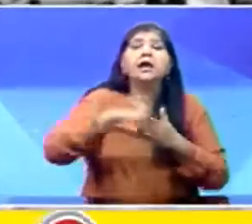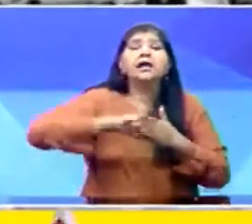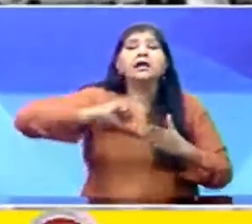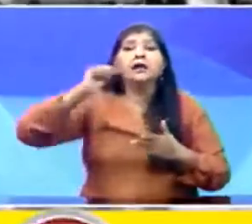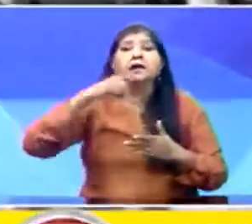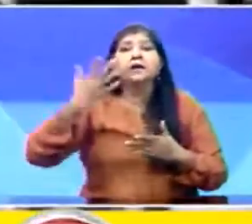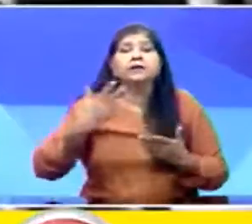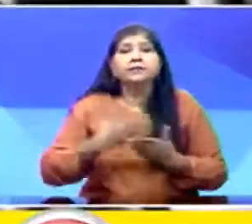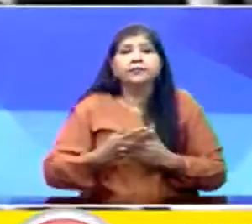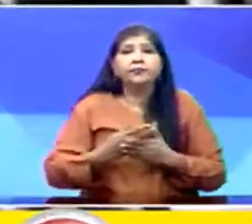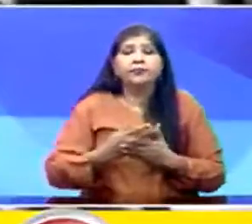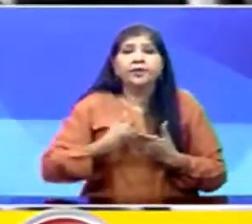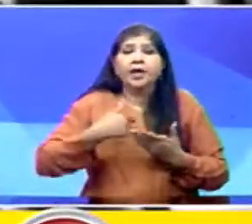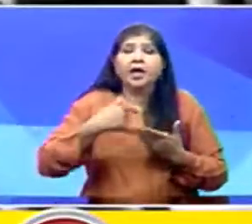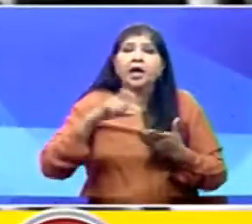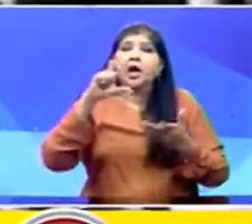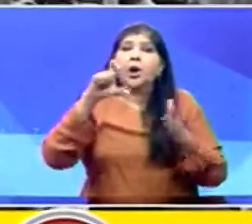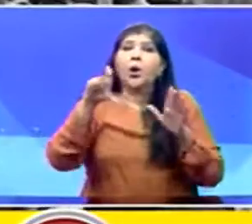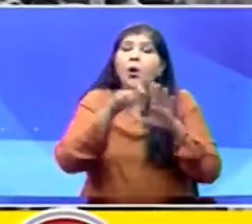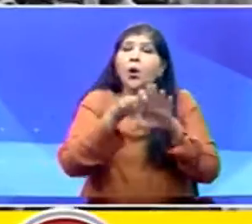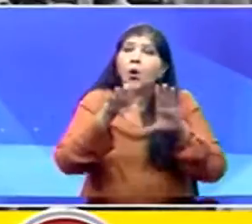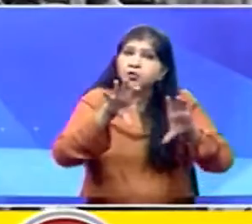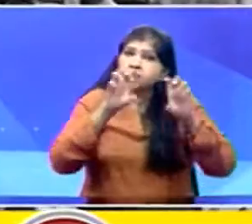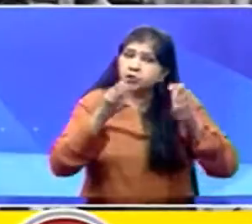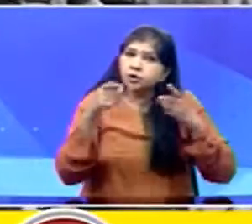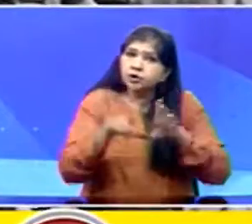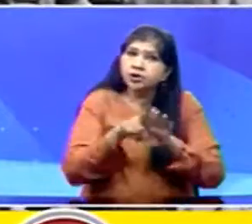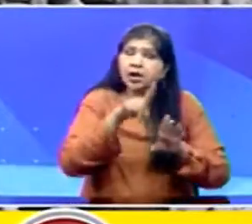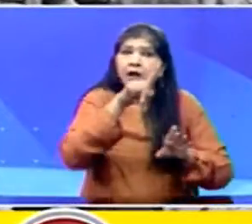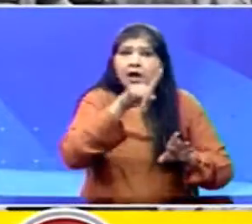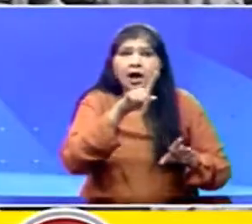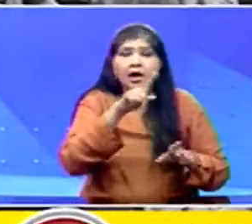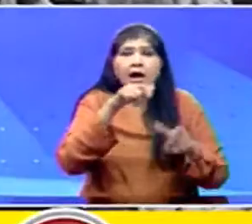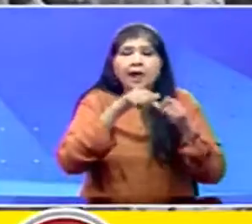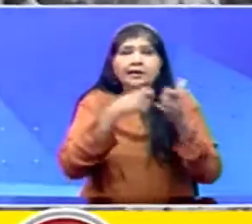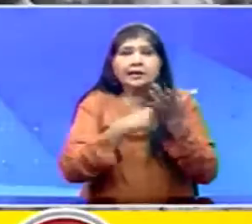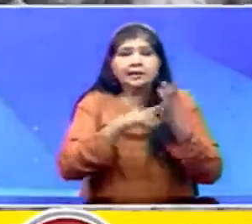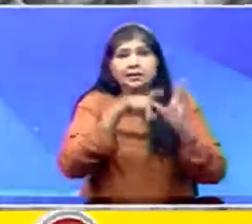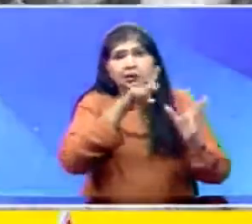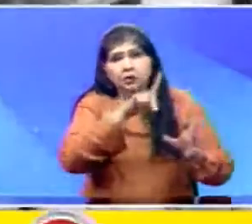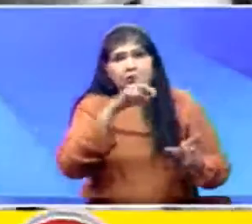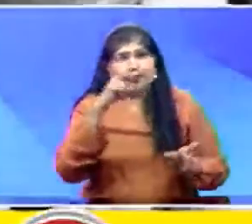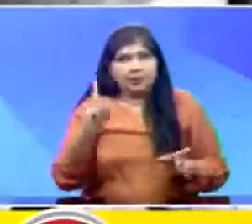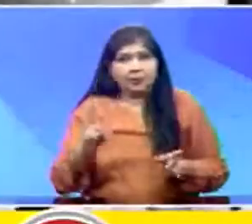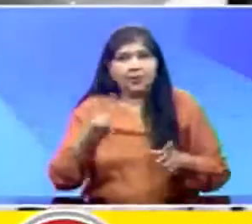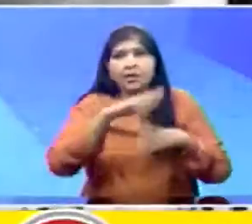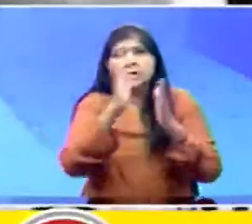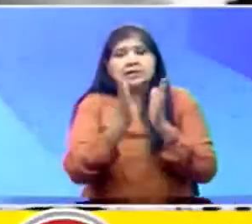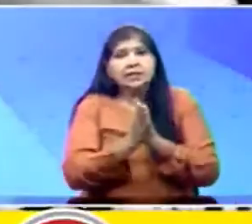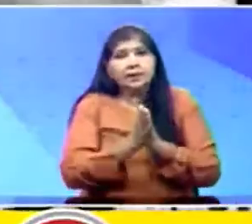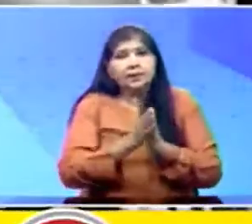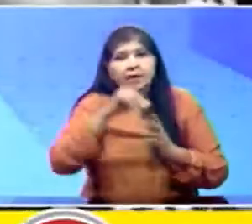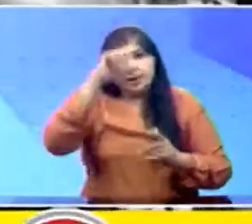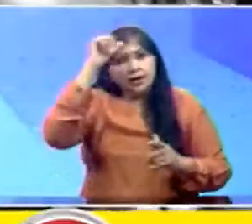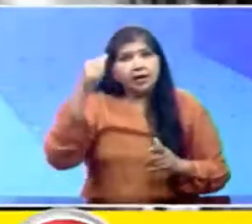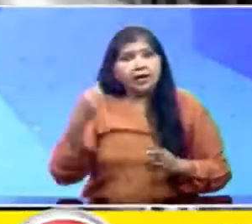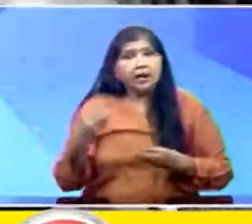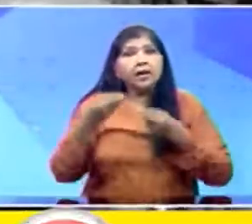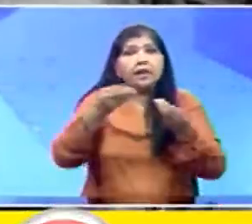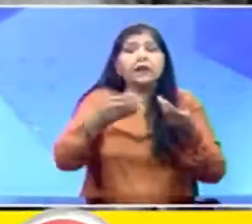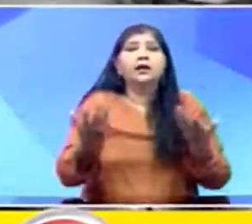सम्विधान के आर्टिकल 21 के तहट सभी भारतियों को मिला